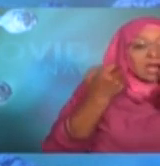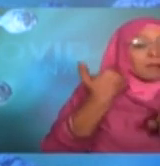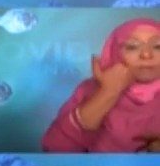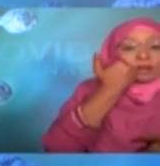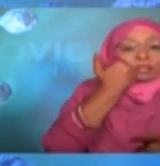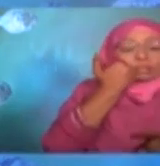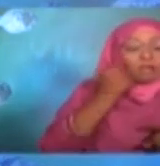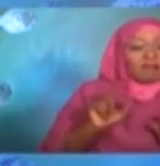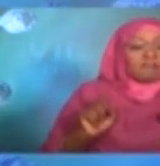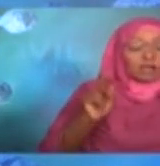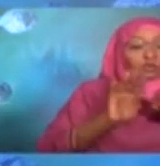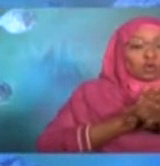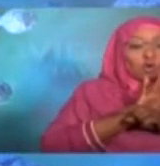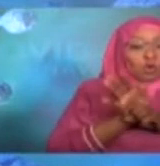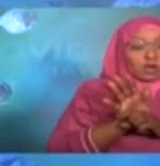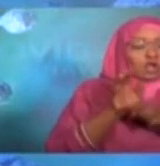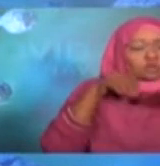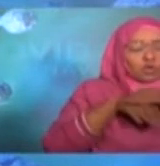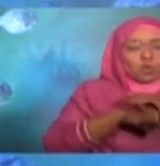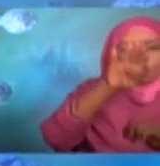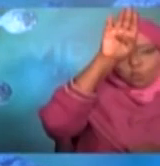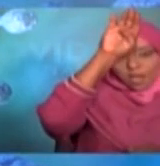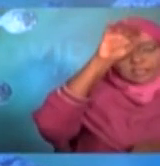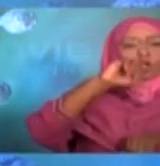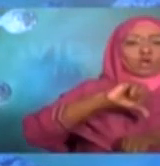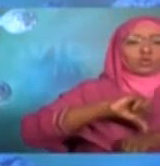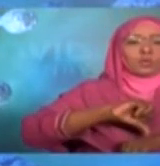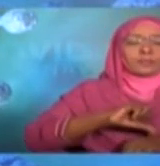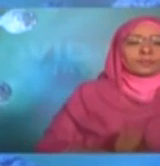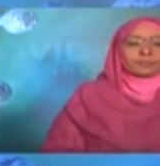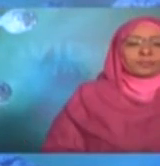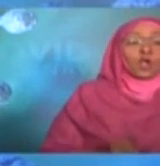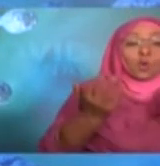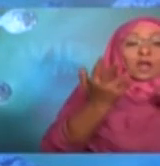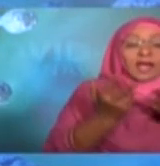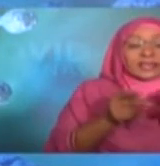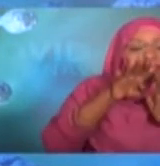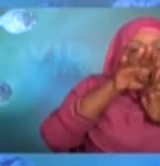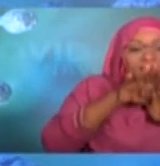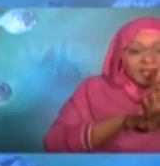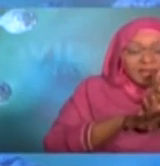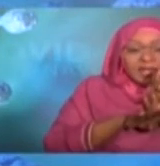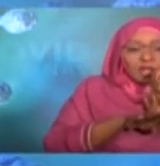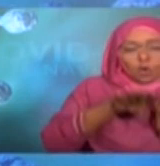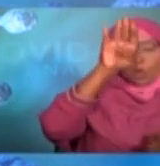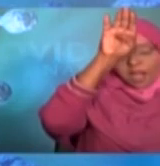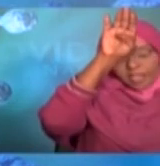الخرطوم، وكذلك العدد الأقل يتوزع ما بين ولايات